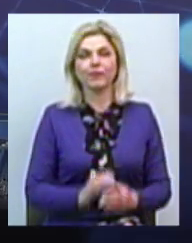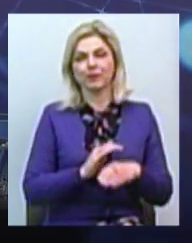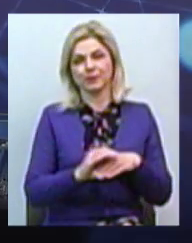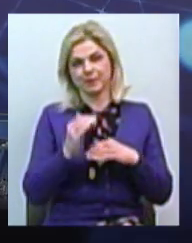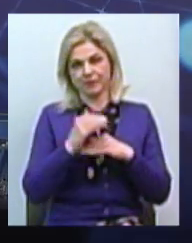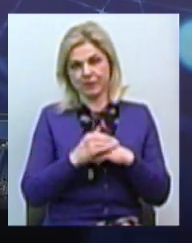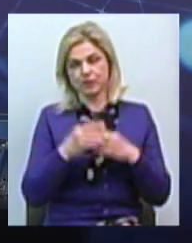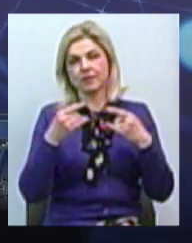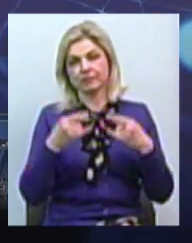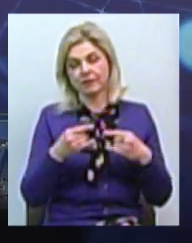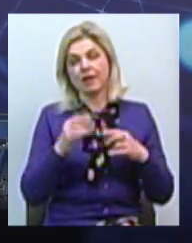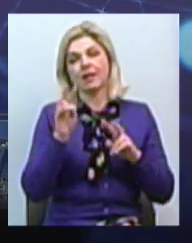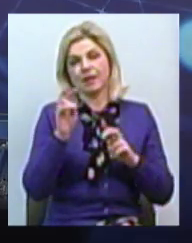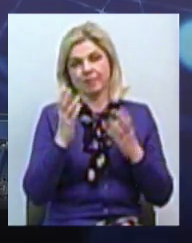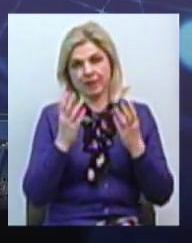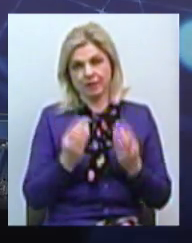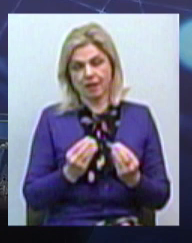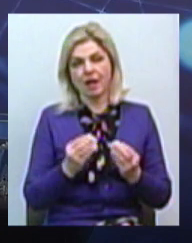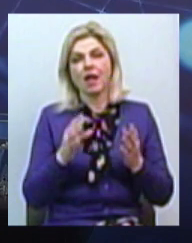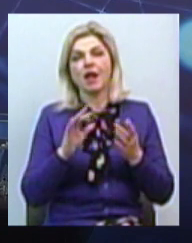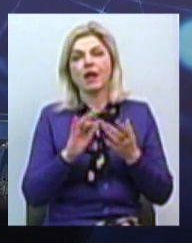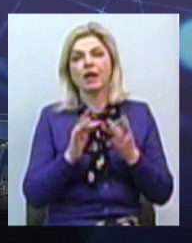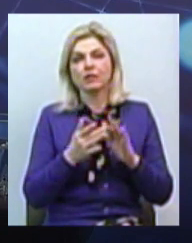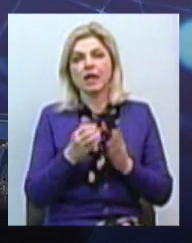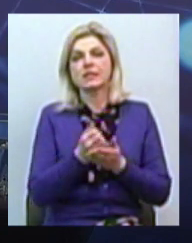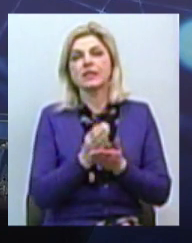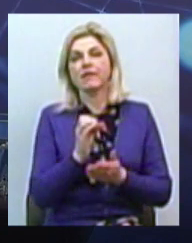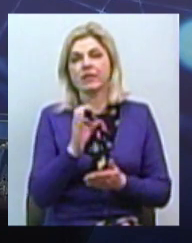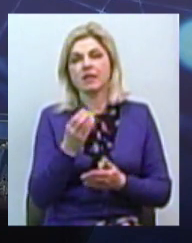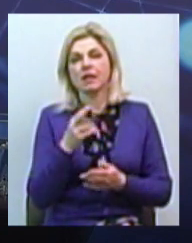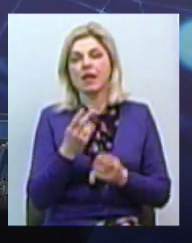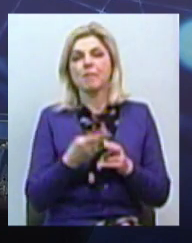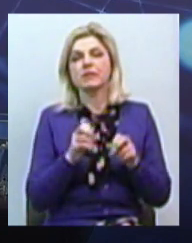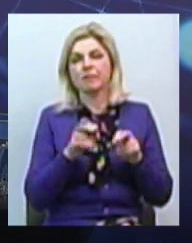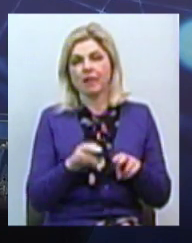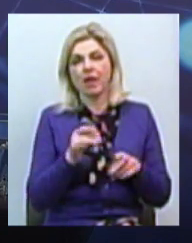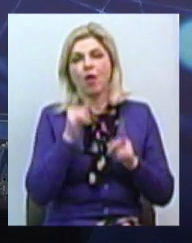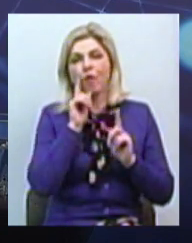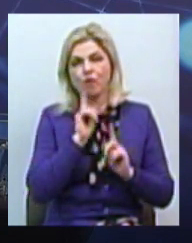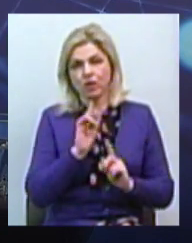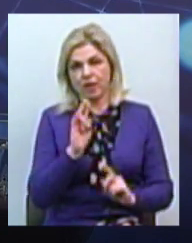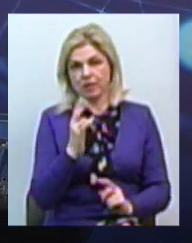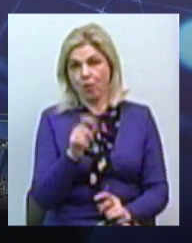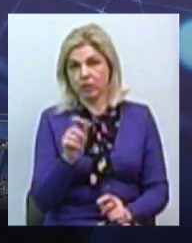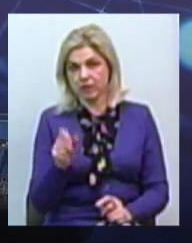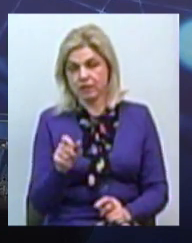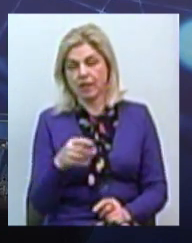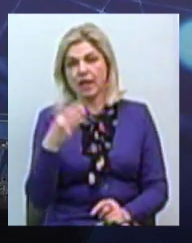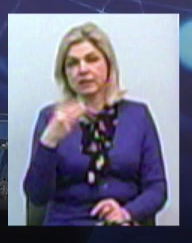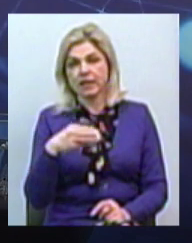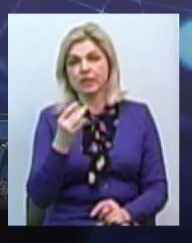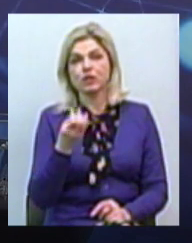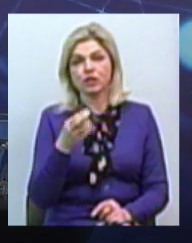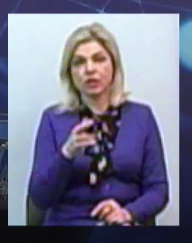Добрий вечір. Це тема дня. А тема нашого ефіру – електронні сервіси для безпеки та комфорту миколаївців. 30 січня